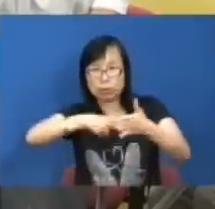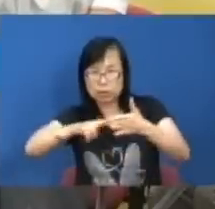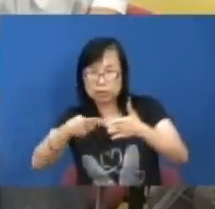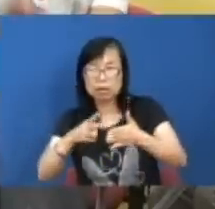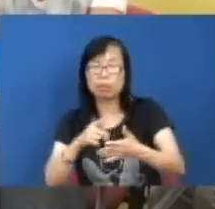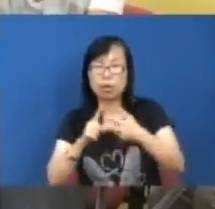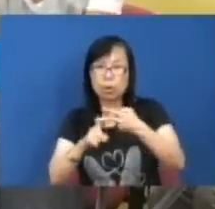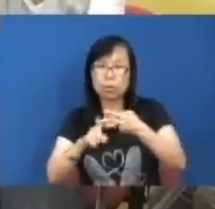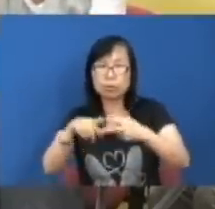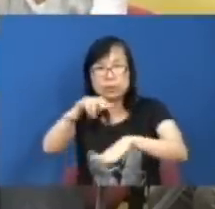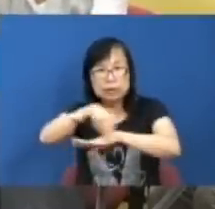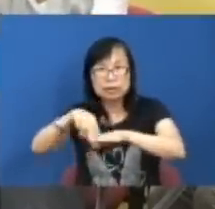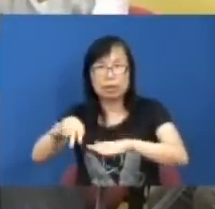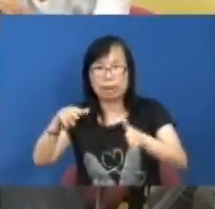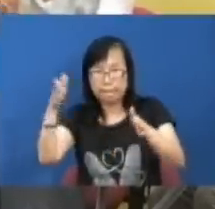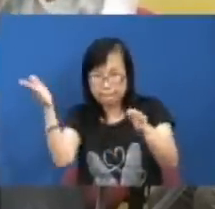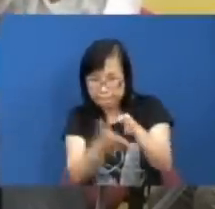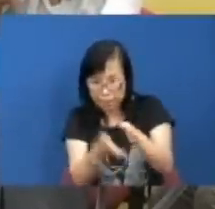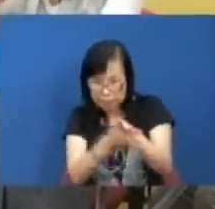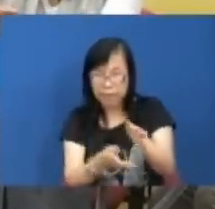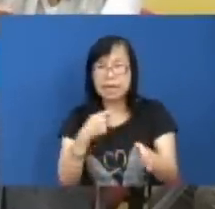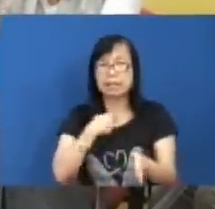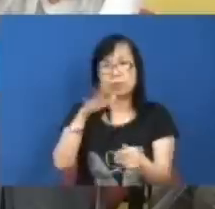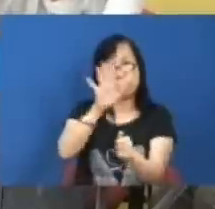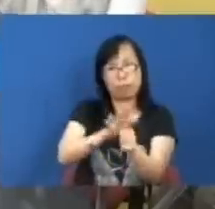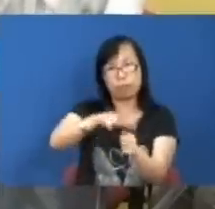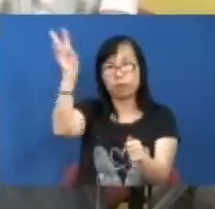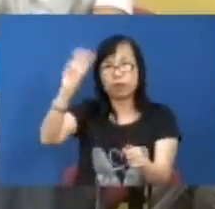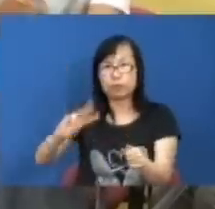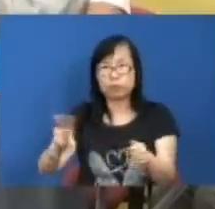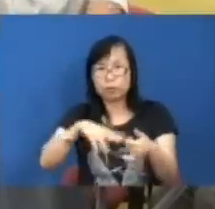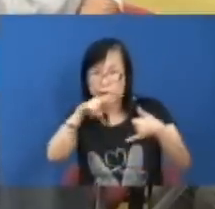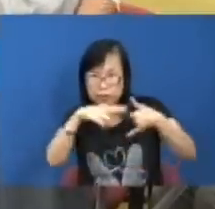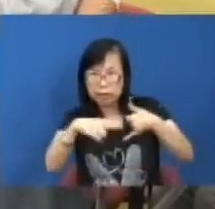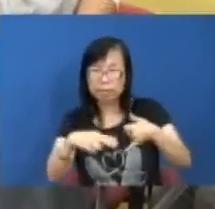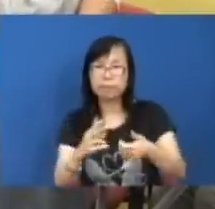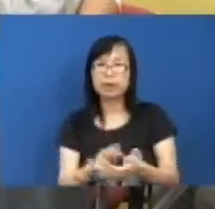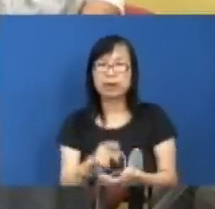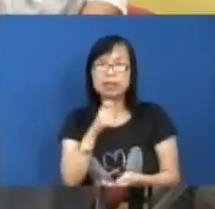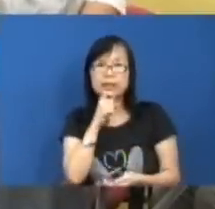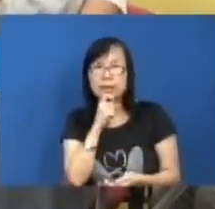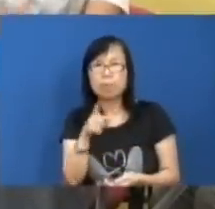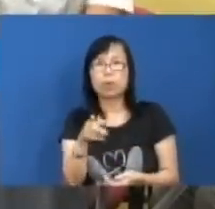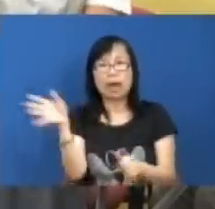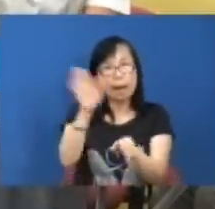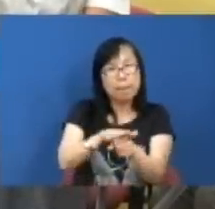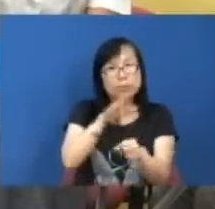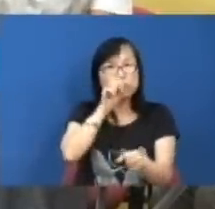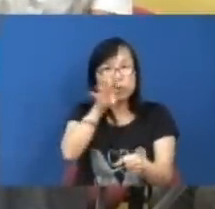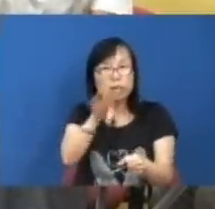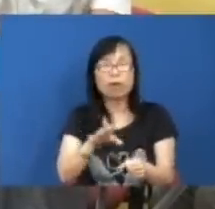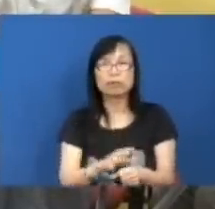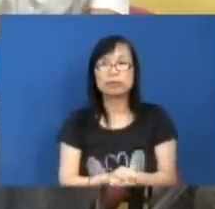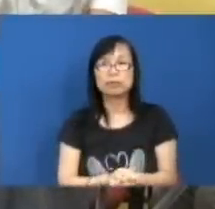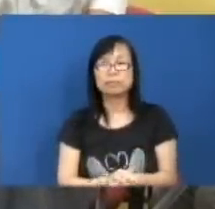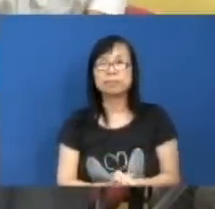可能或者批底嘅時候咧，咁你一定要做個防水漆嘅。咁嗰方面又咪即係你有冇啲咩補充可以話翻俾啲